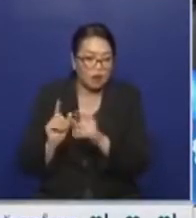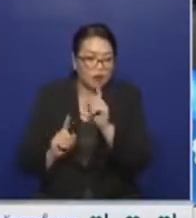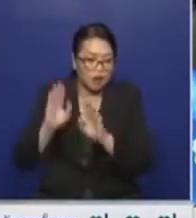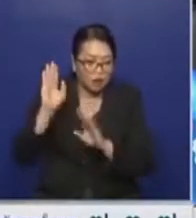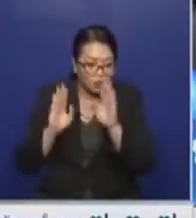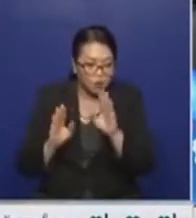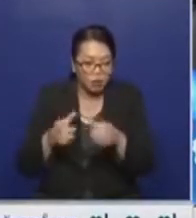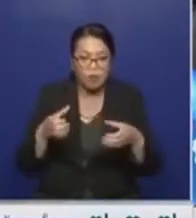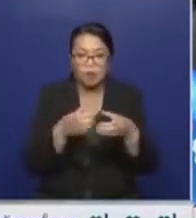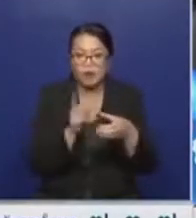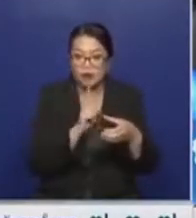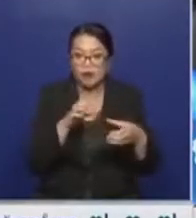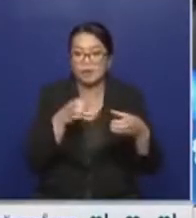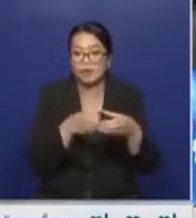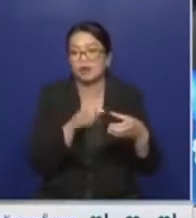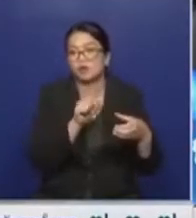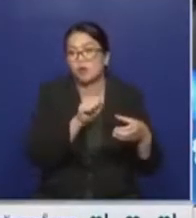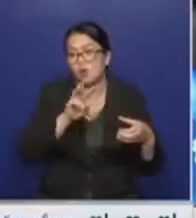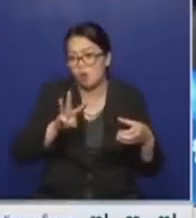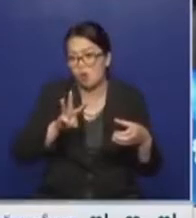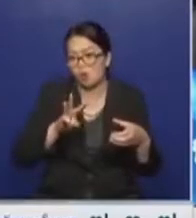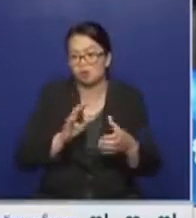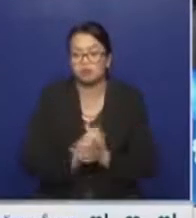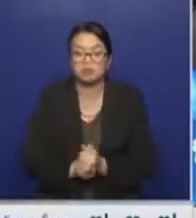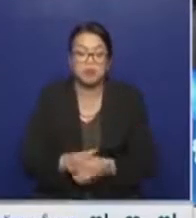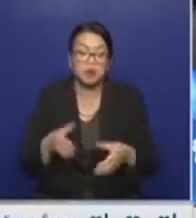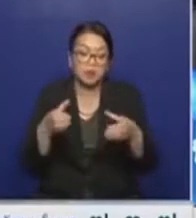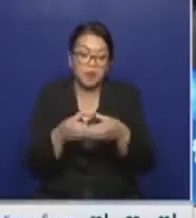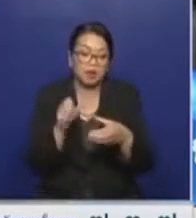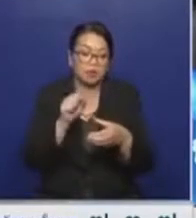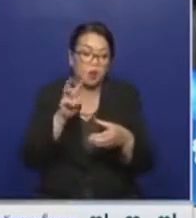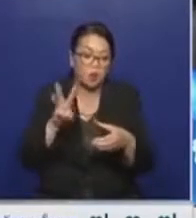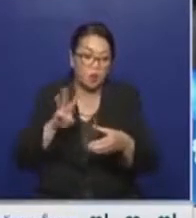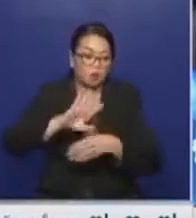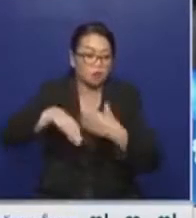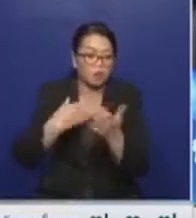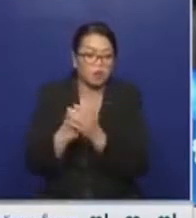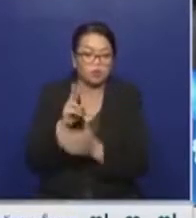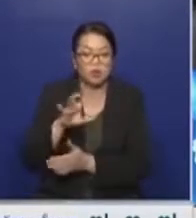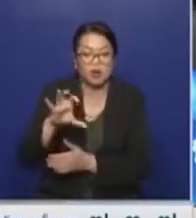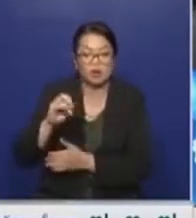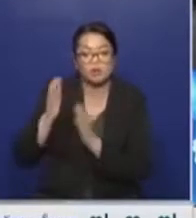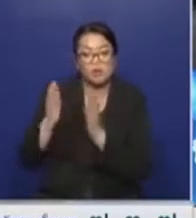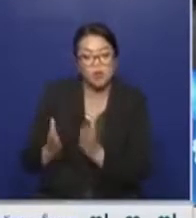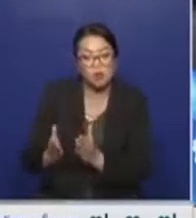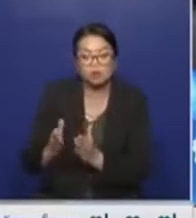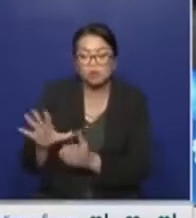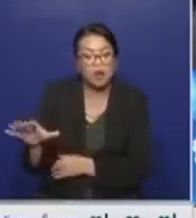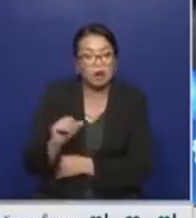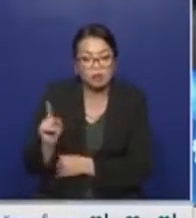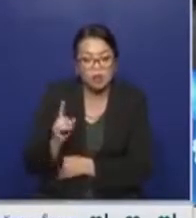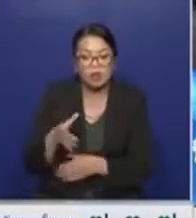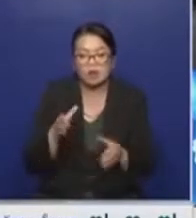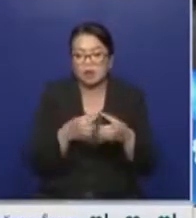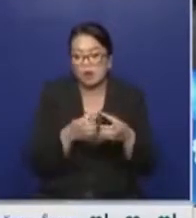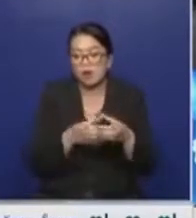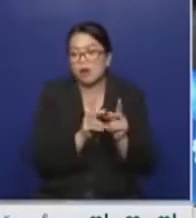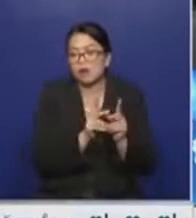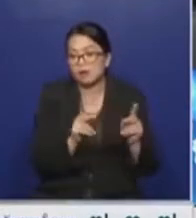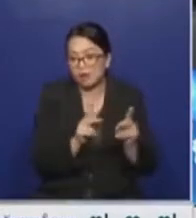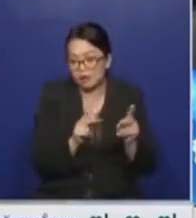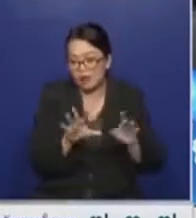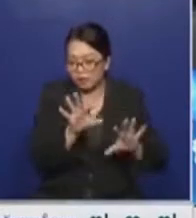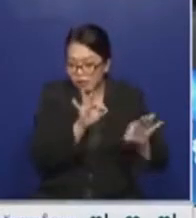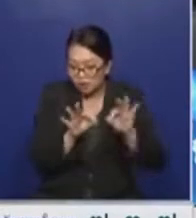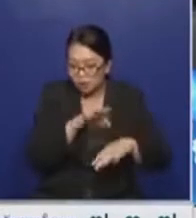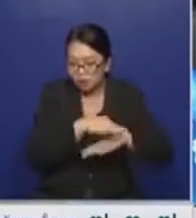พักนั้นก็คือพักสว.ค่ะซึ่งสว.ทั้ง250คนนั้นก็มีที่มาจากคณะกรรมการการสรรหาที่ถูก